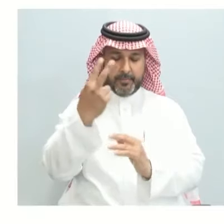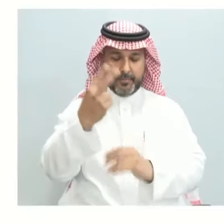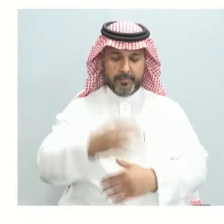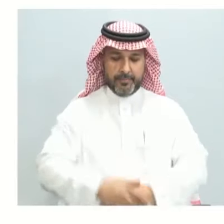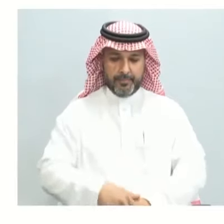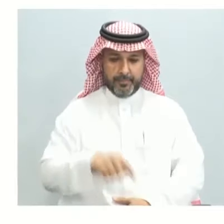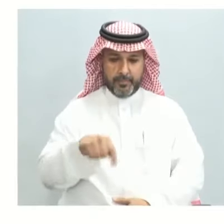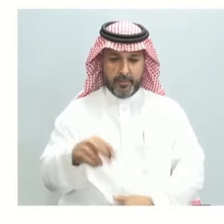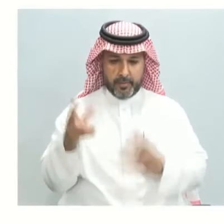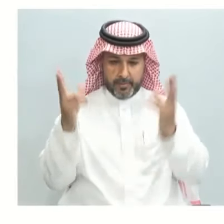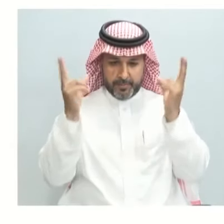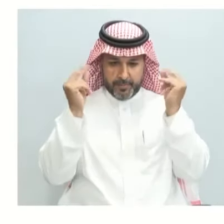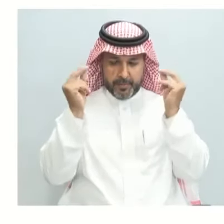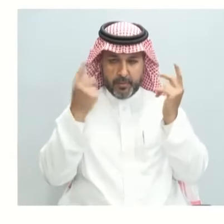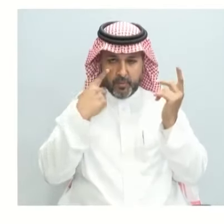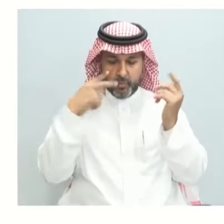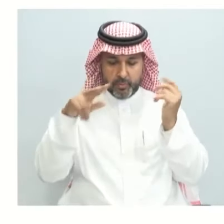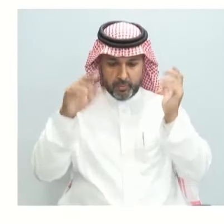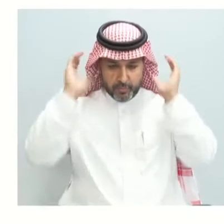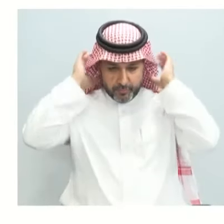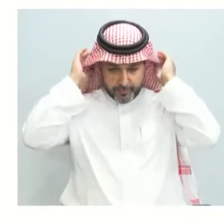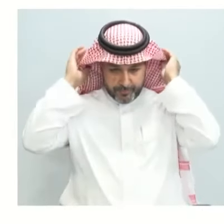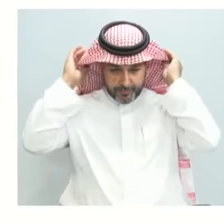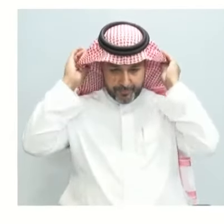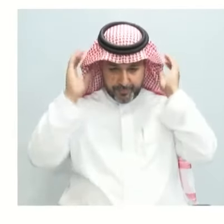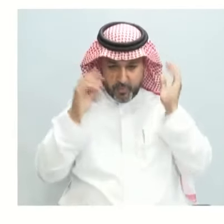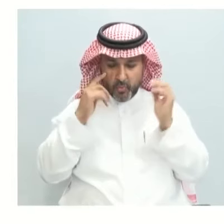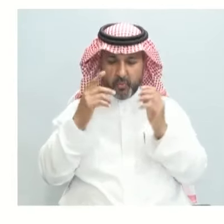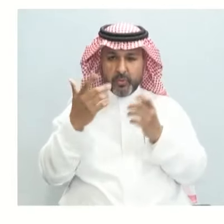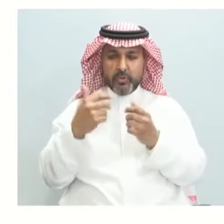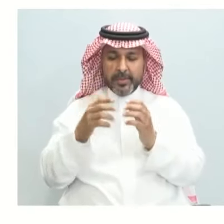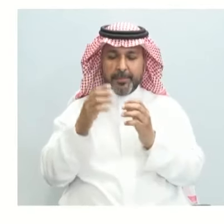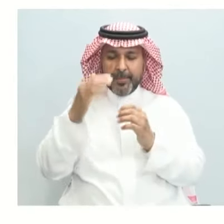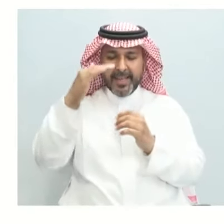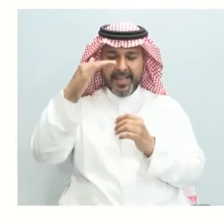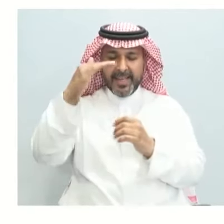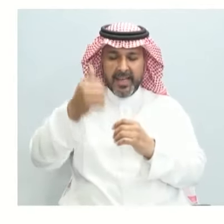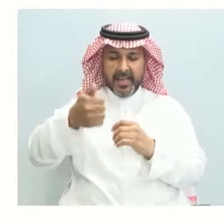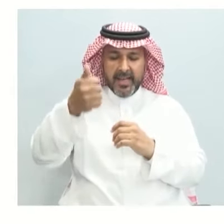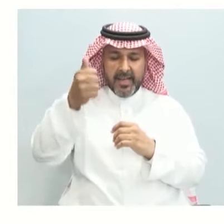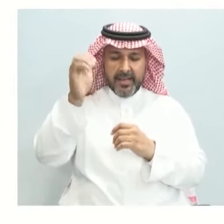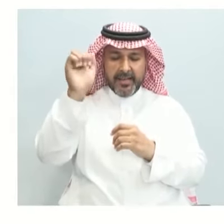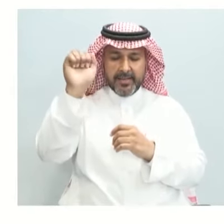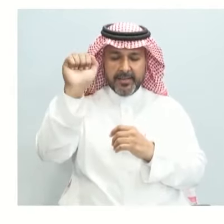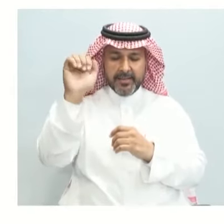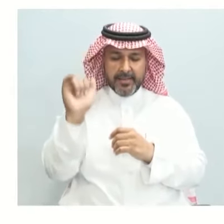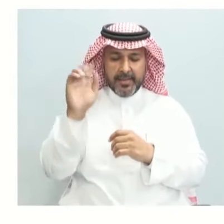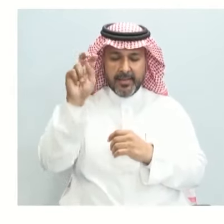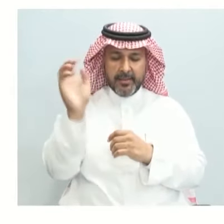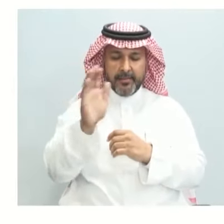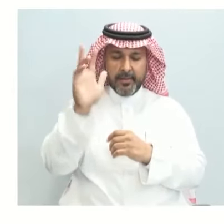سنتعرف اليوم على طريقه استخدام خاصيه التوزيع لتحليل كثيرات الحدود